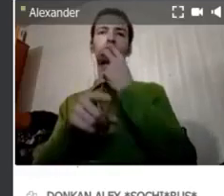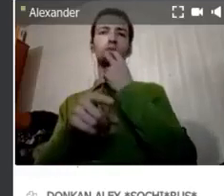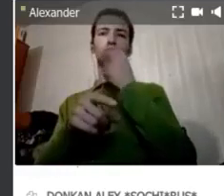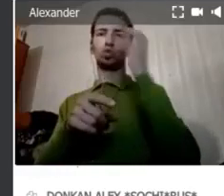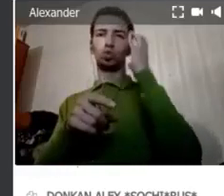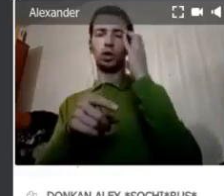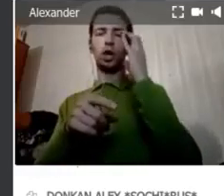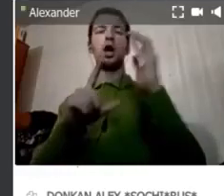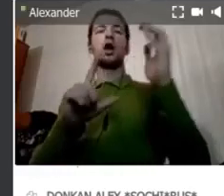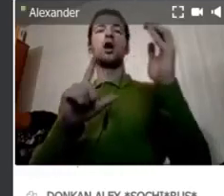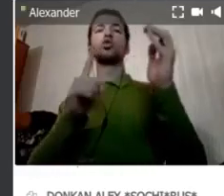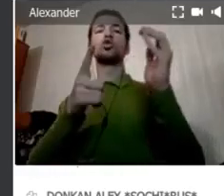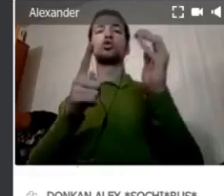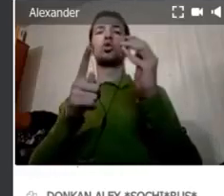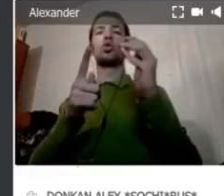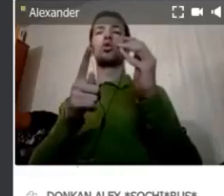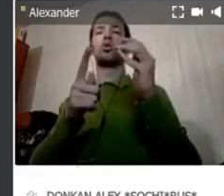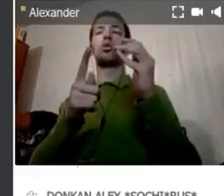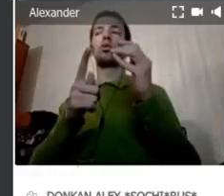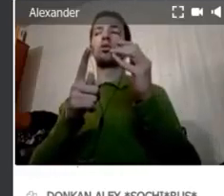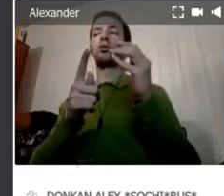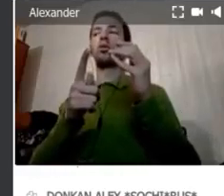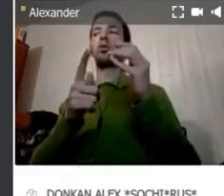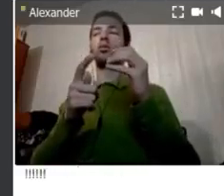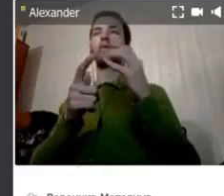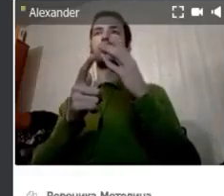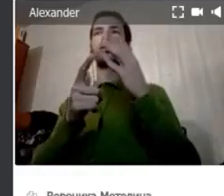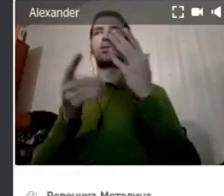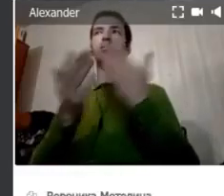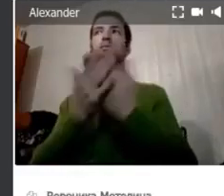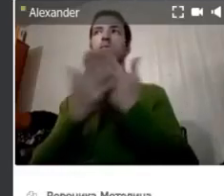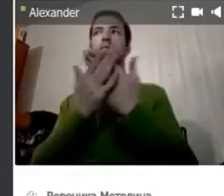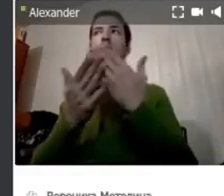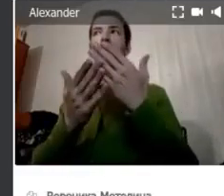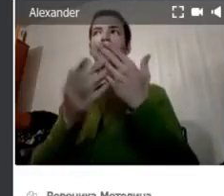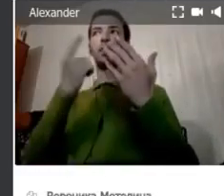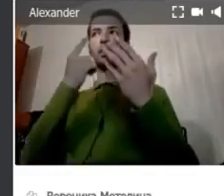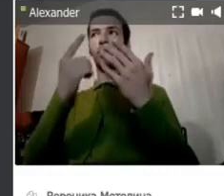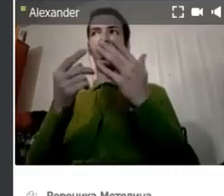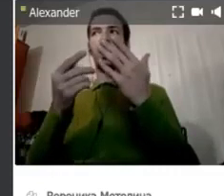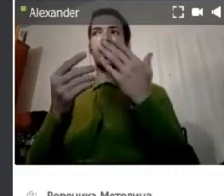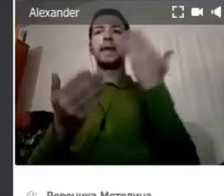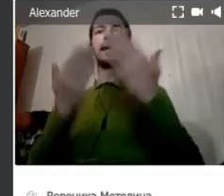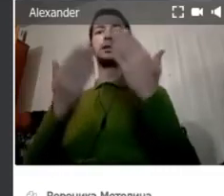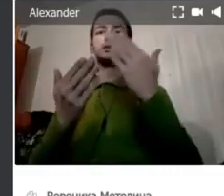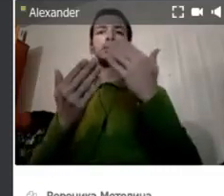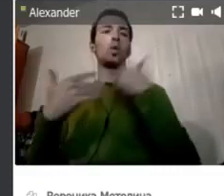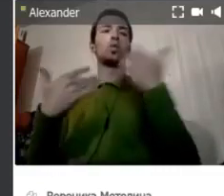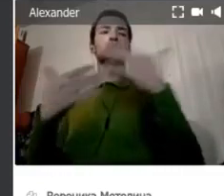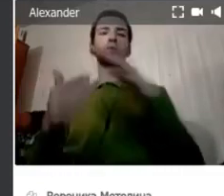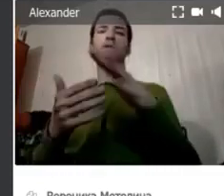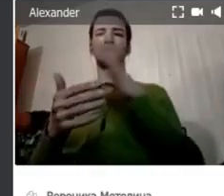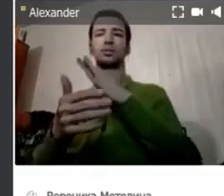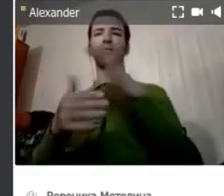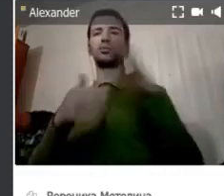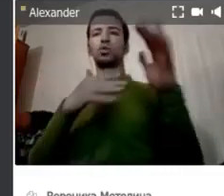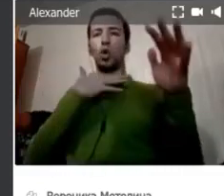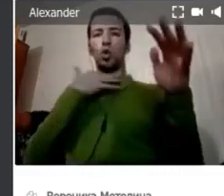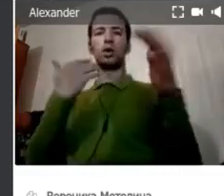Возьмите вот в течение 2-3 месяцев, просто плотно работайте, я вас уверяю,